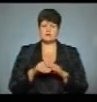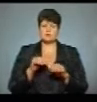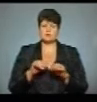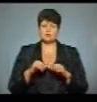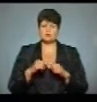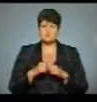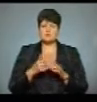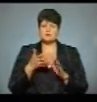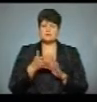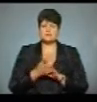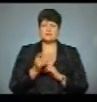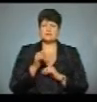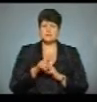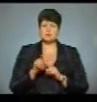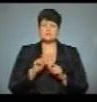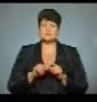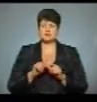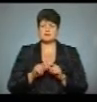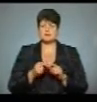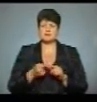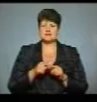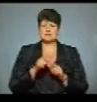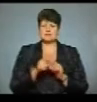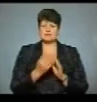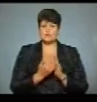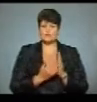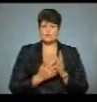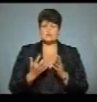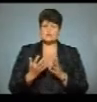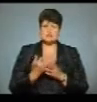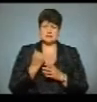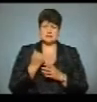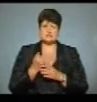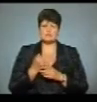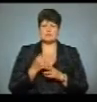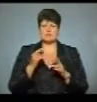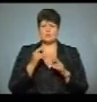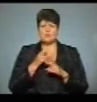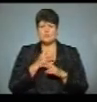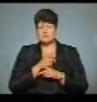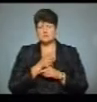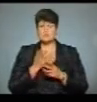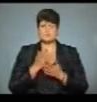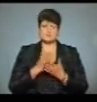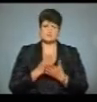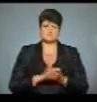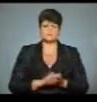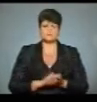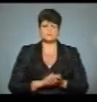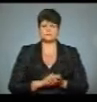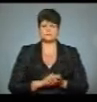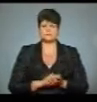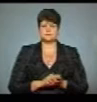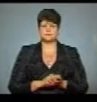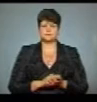на те, щоб перевірити ці протоколи і знайти ті помилки чи похибки, які там були. Тарас Бурак,